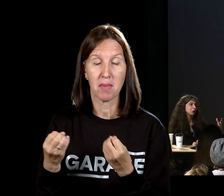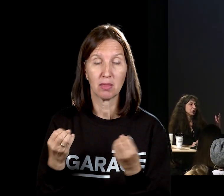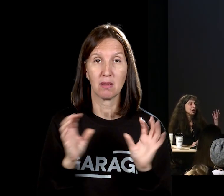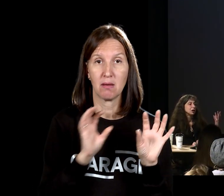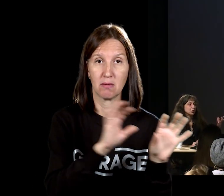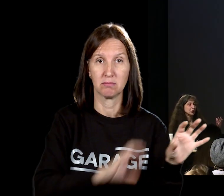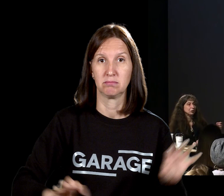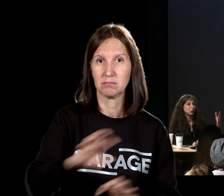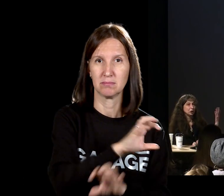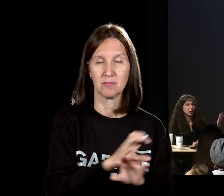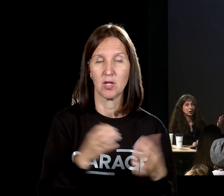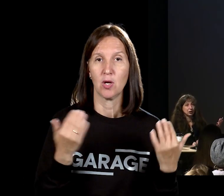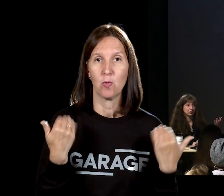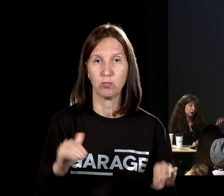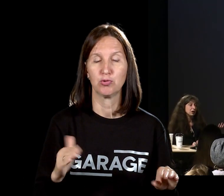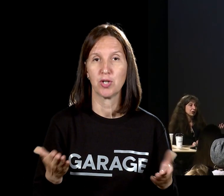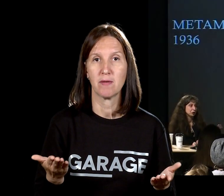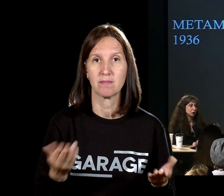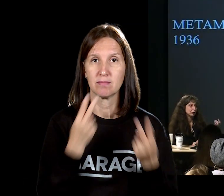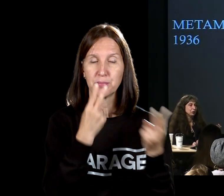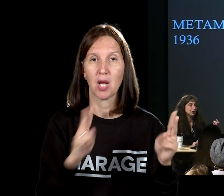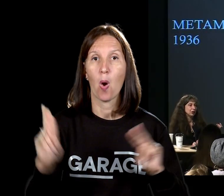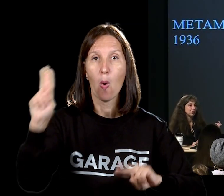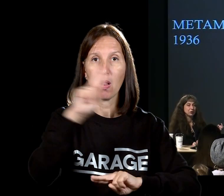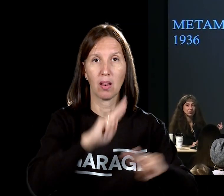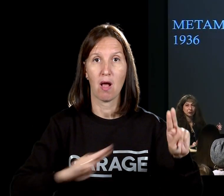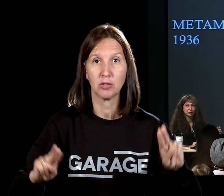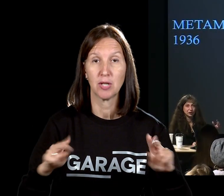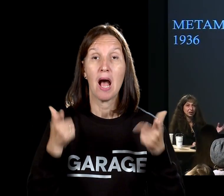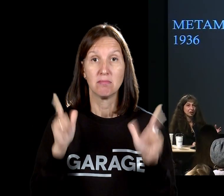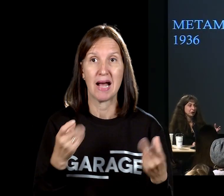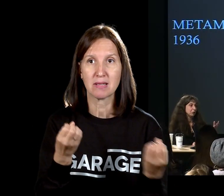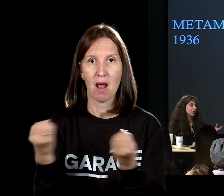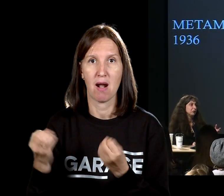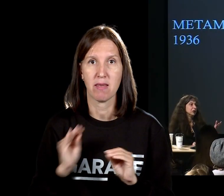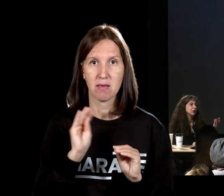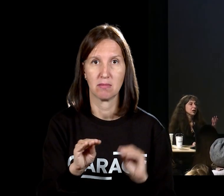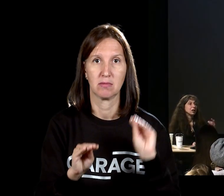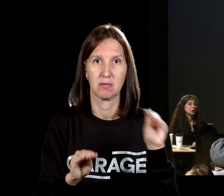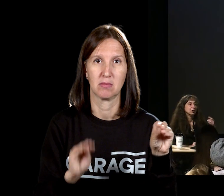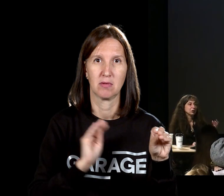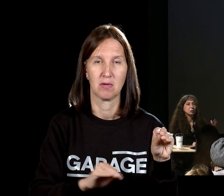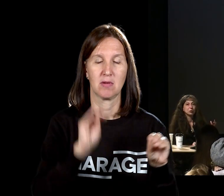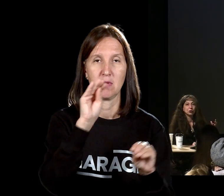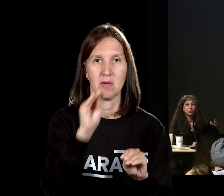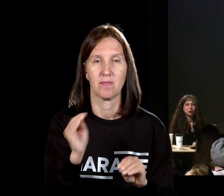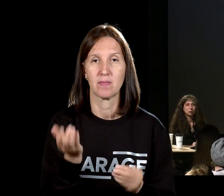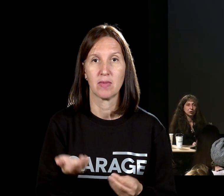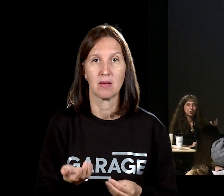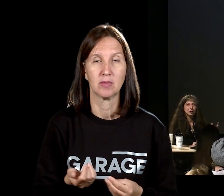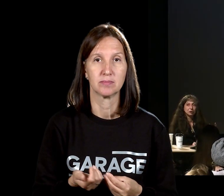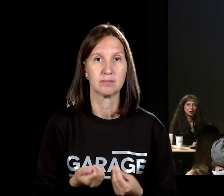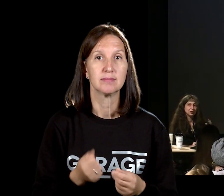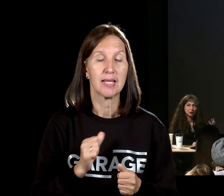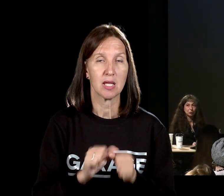мир, который уже существует на коллажах, существует в виде реальных фрагментов, в виде вот этого самой абсолютной как